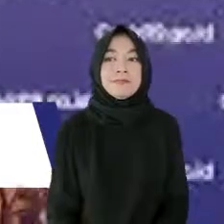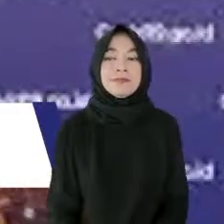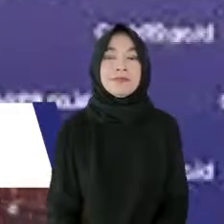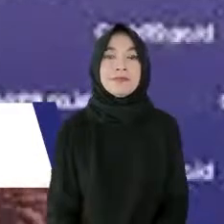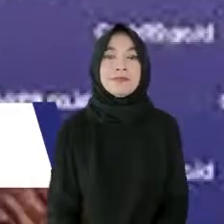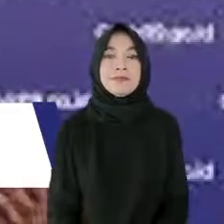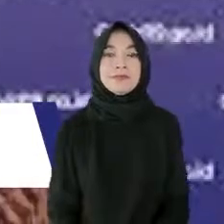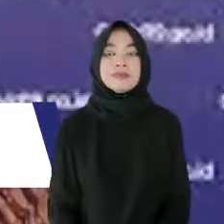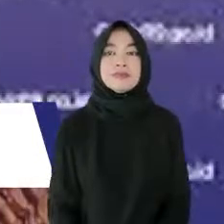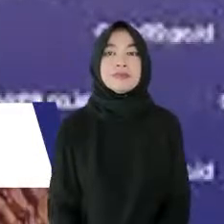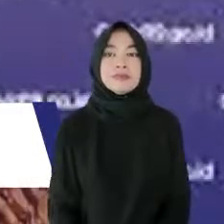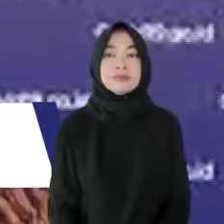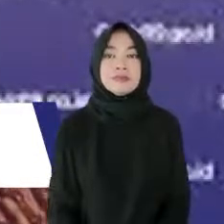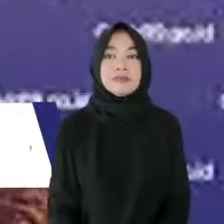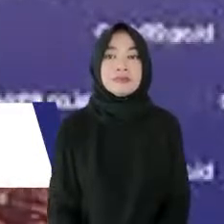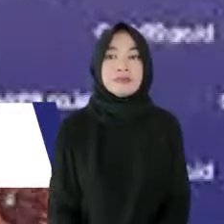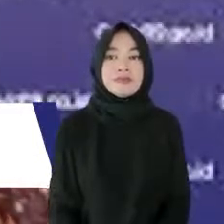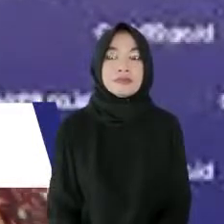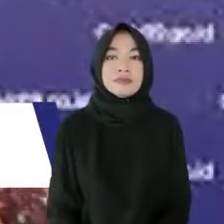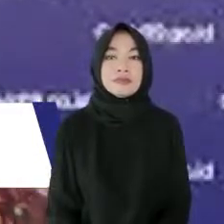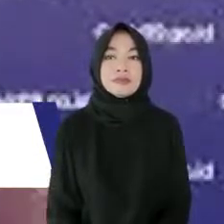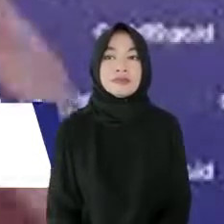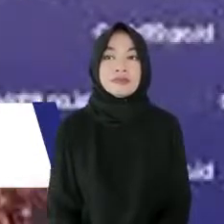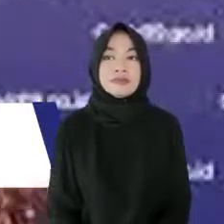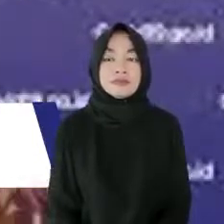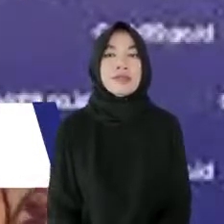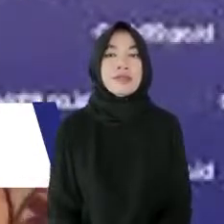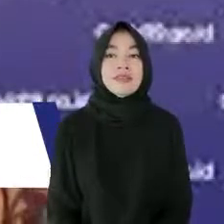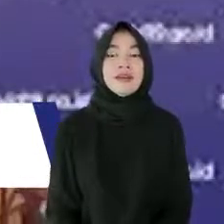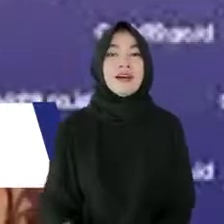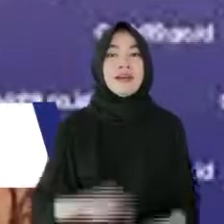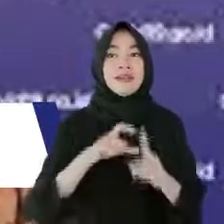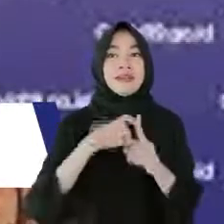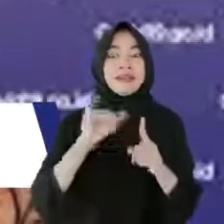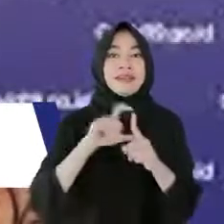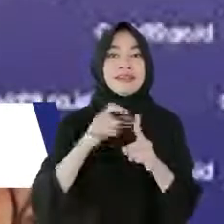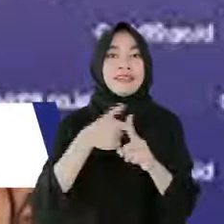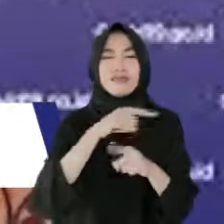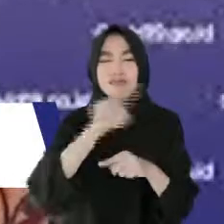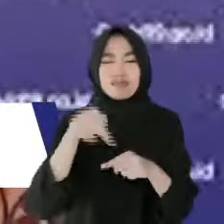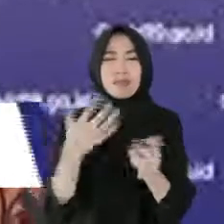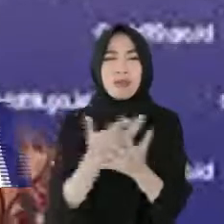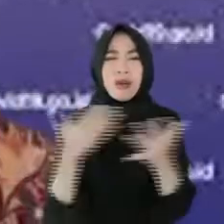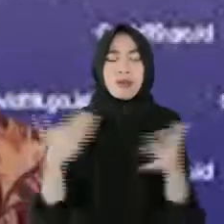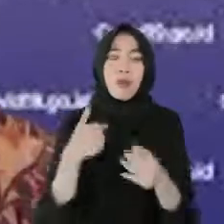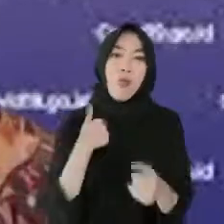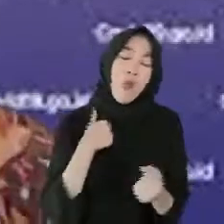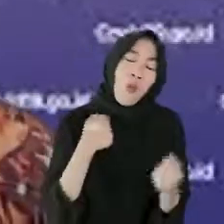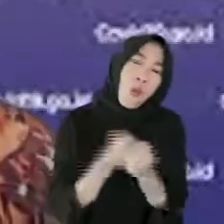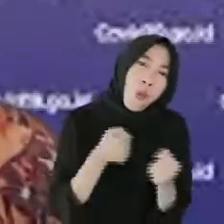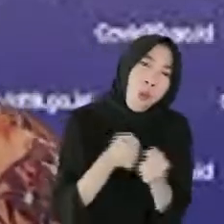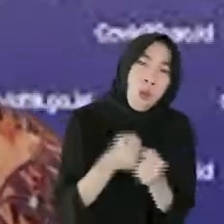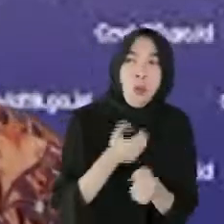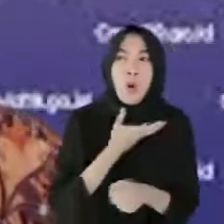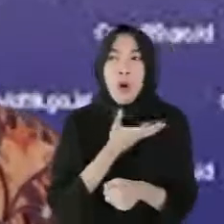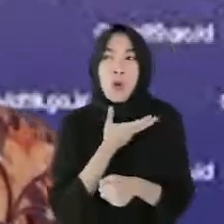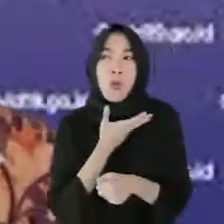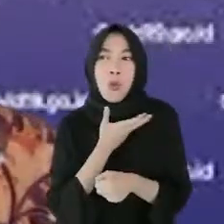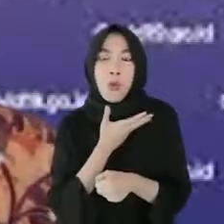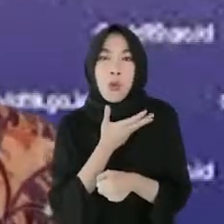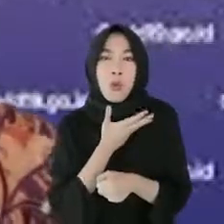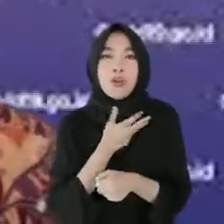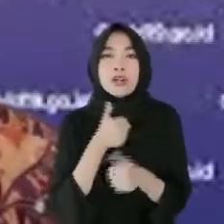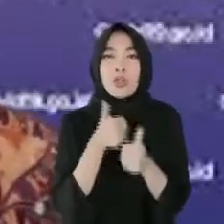ratas oleh pemerintah napak dibikin ikan anime besar sekali dari masyarakat maupun ph-nya pihak terhadap